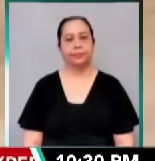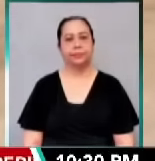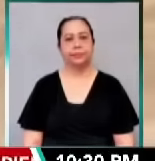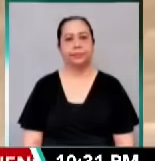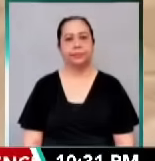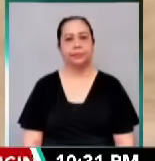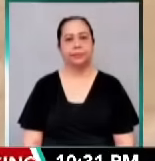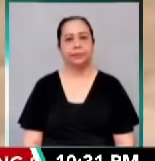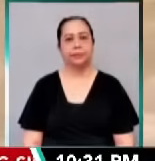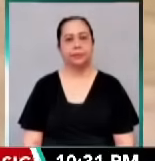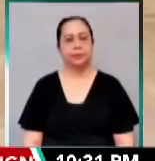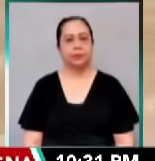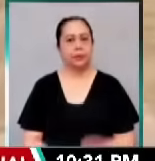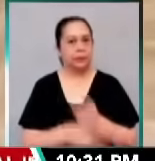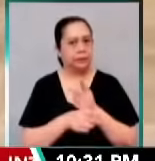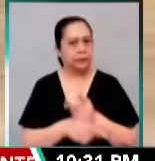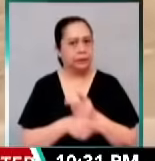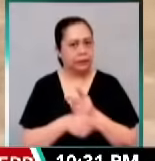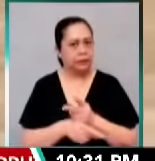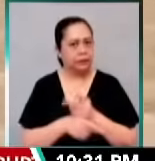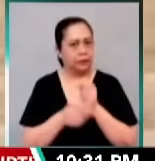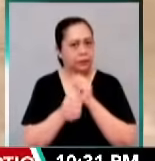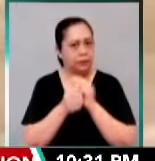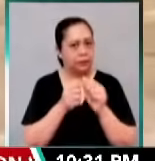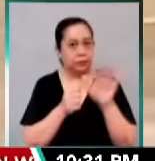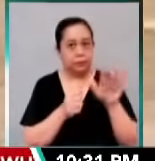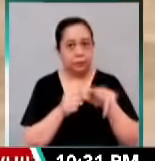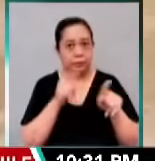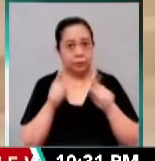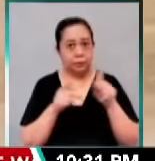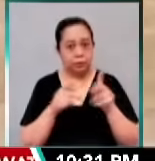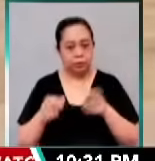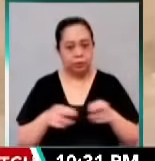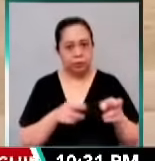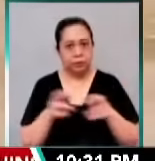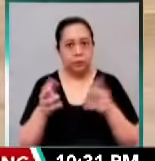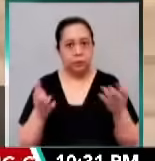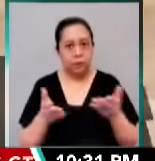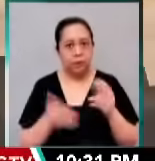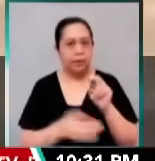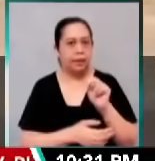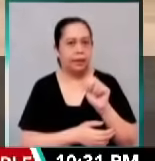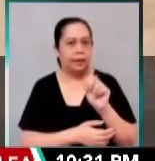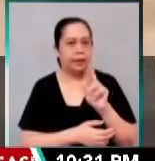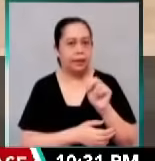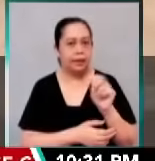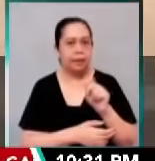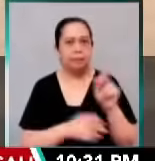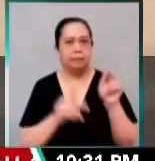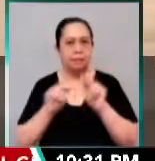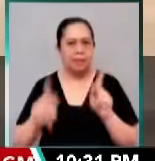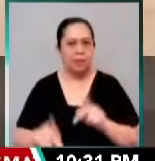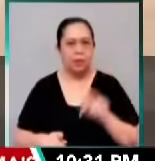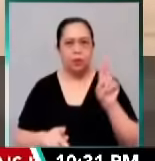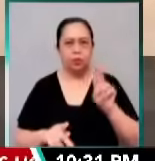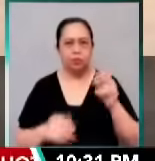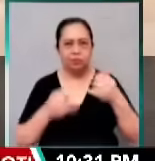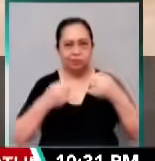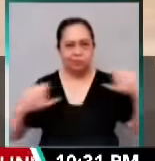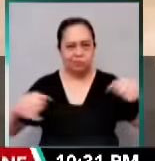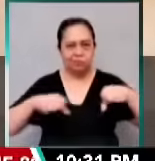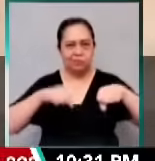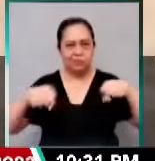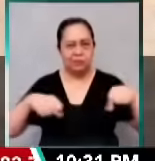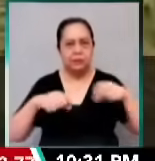Maingat na tinawid ng mga taong yan ng ilog sa Nara, Palawan gamit ang lubit. Kinailangan silang i-rescue dahil magdamag na